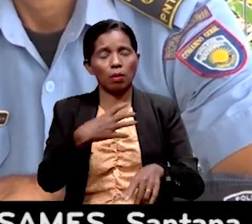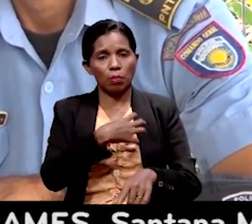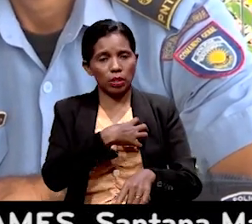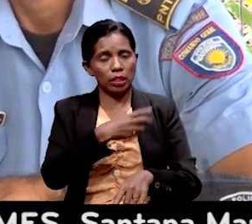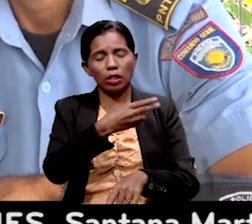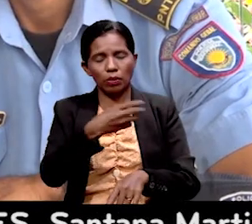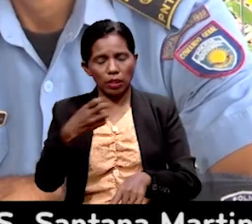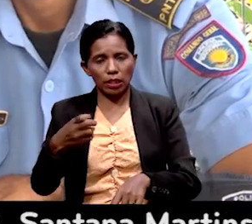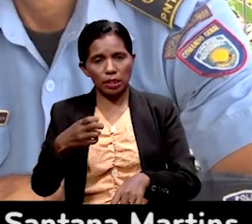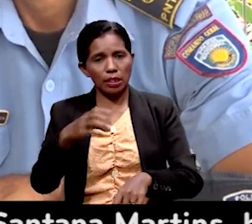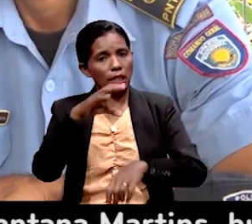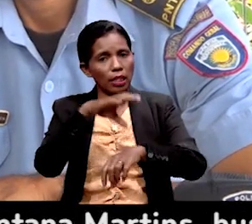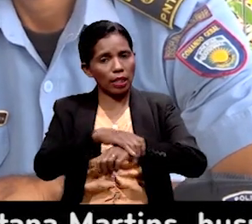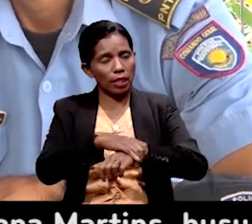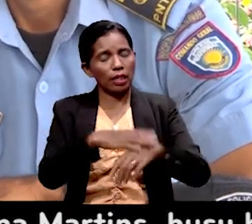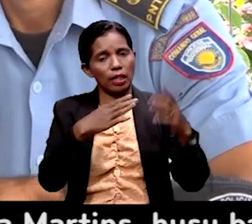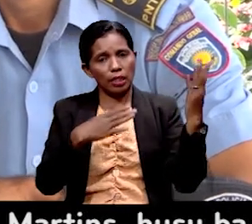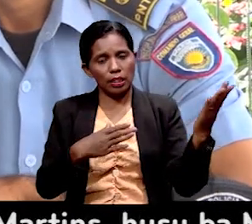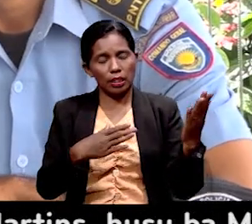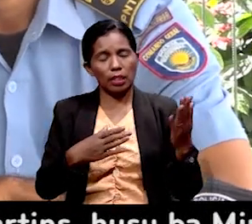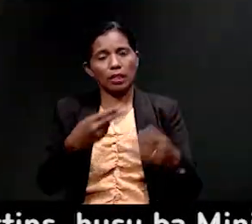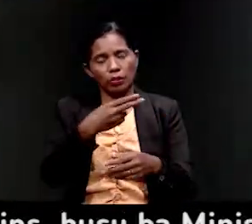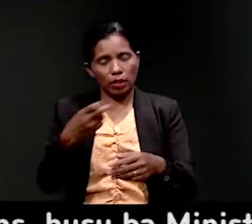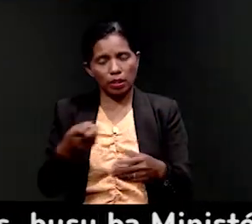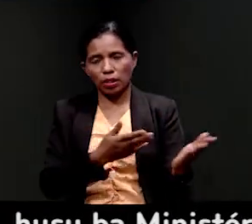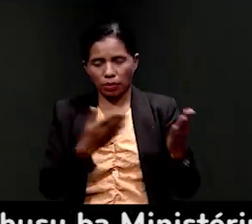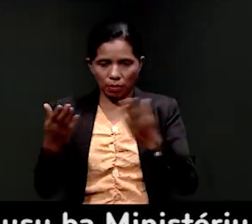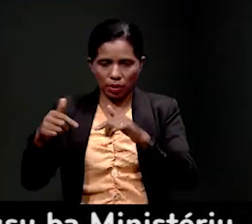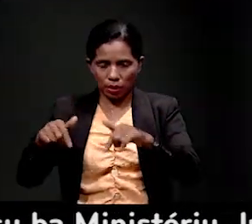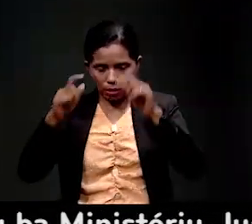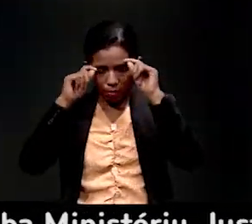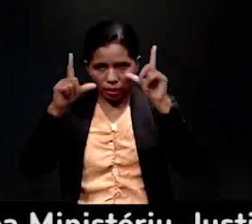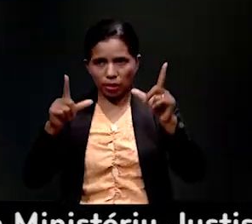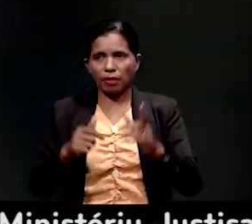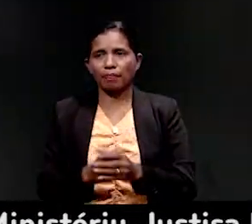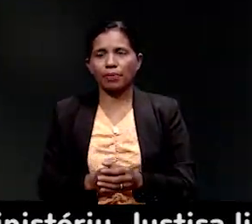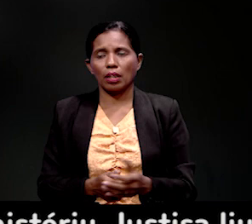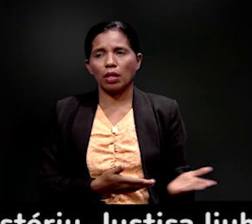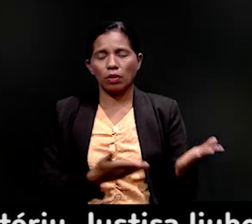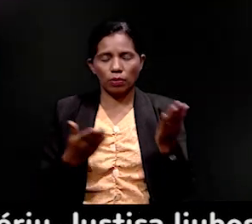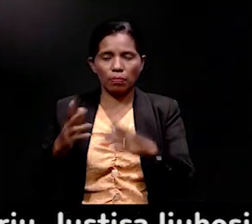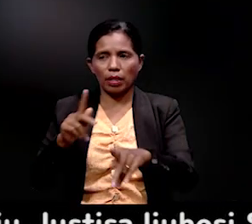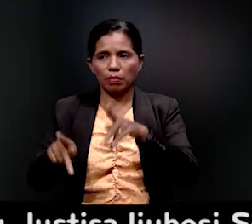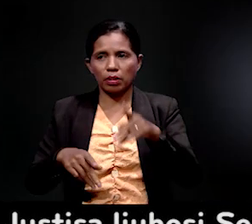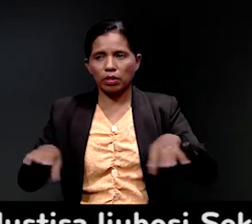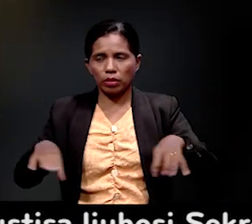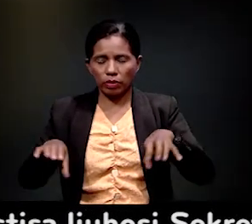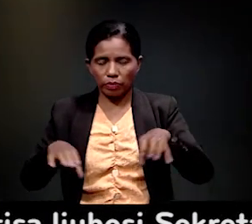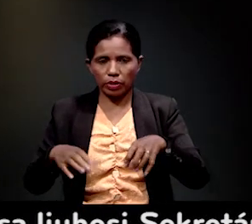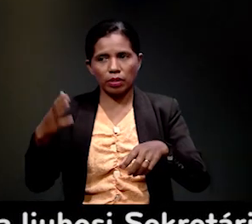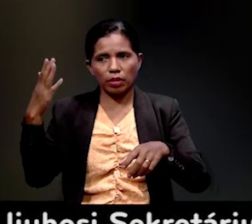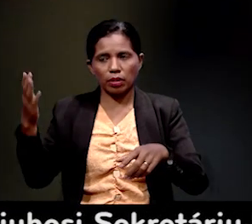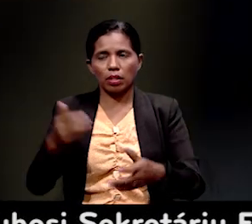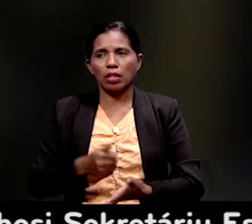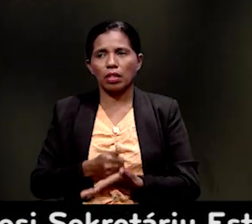entrega mai ia tempo barak. Portavoz ni hati tentan, baing hira autoridad segurança Indonesia entrega sidadang sirne ba servisu migrasaun se